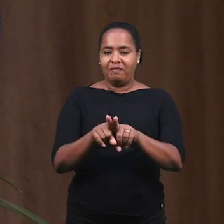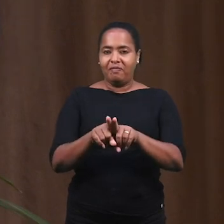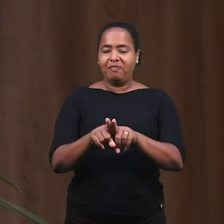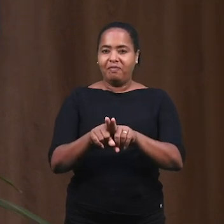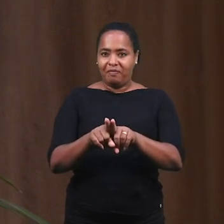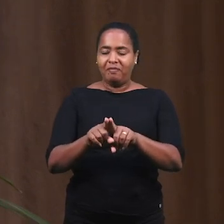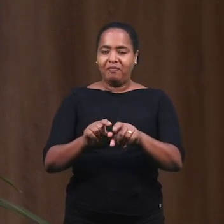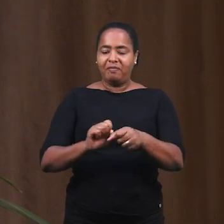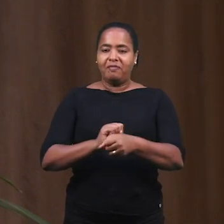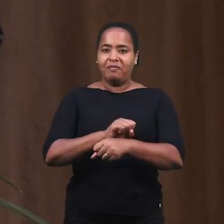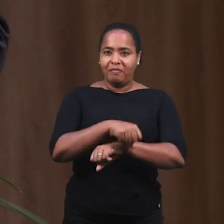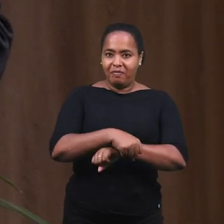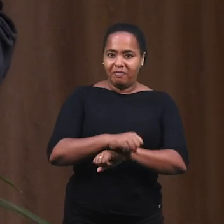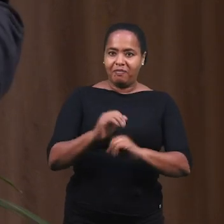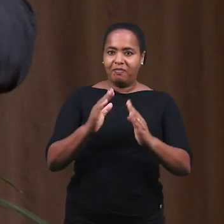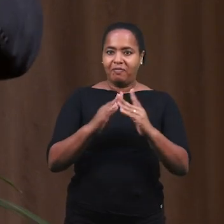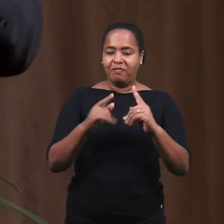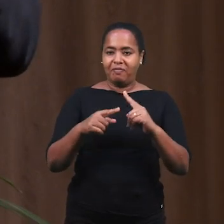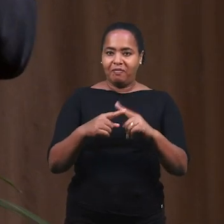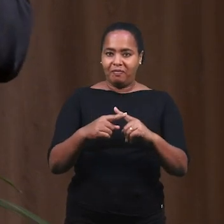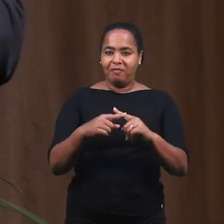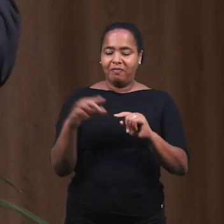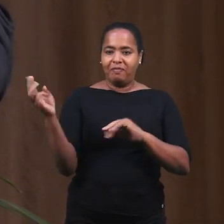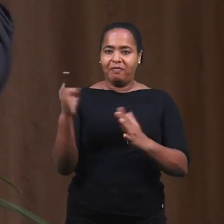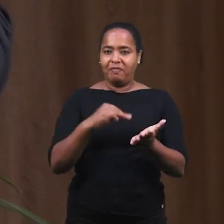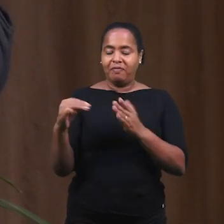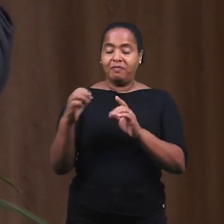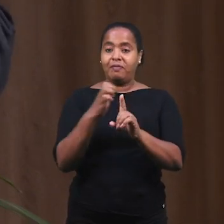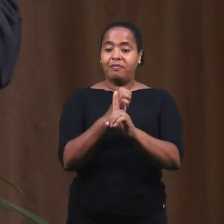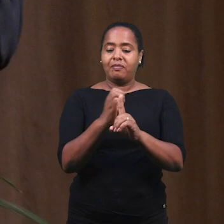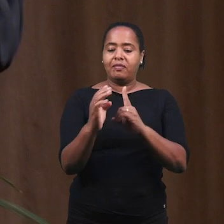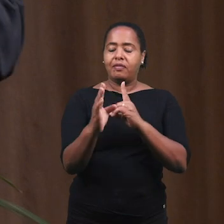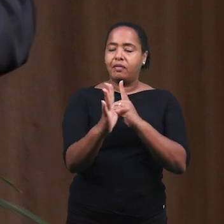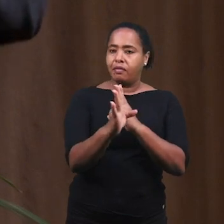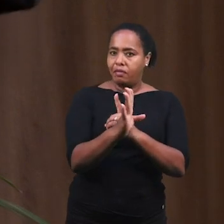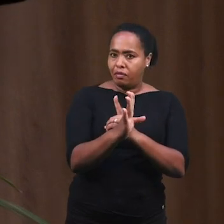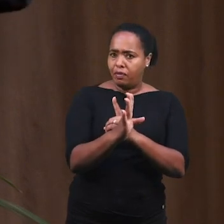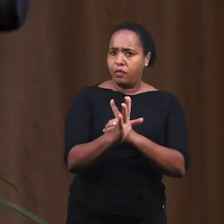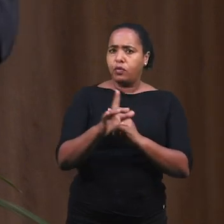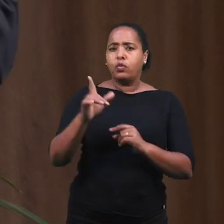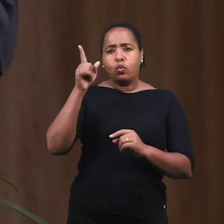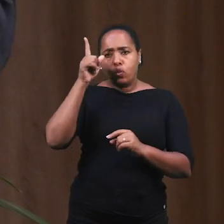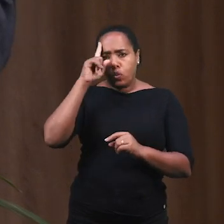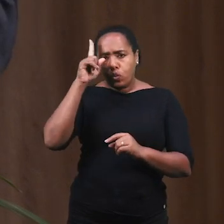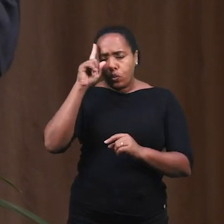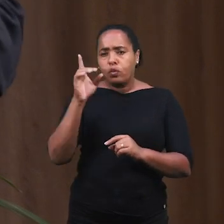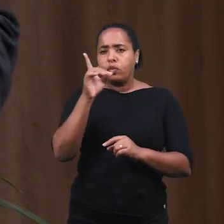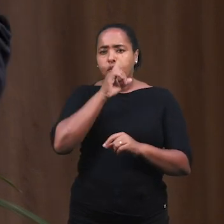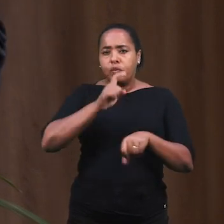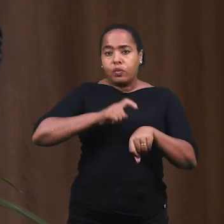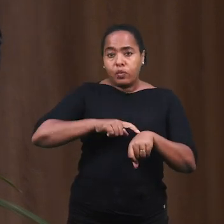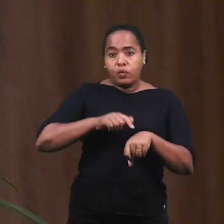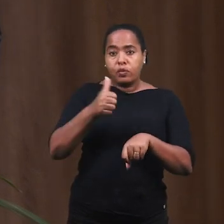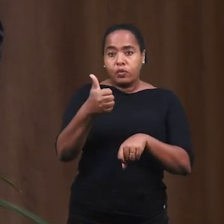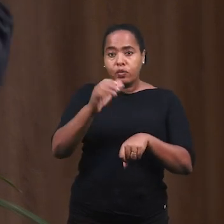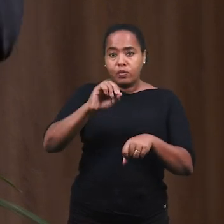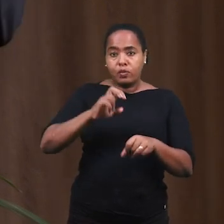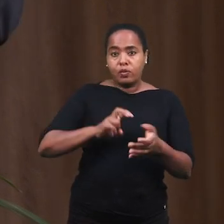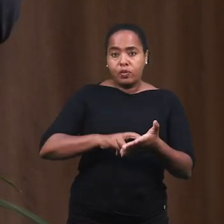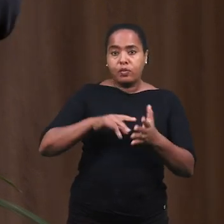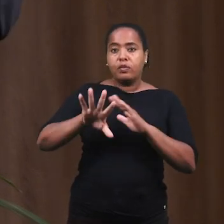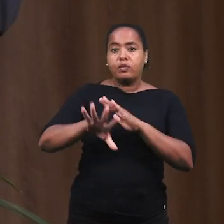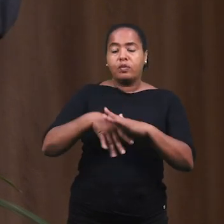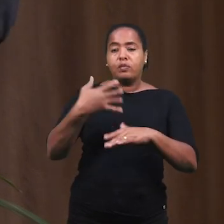и наших семинаров, семинаров Христианской Церкви Маранафа. Наша Воскресная школа проходит